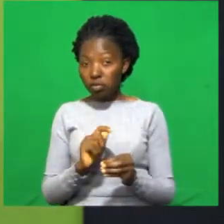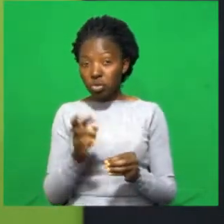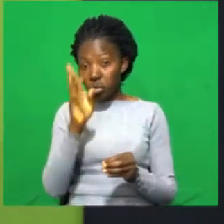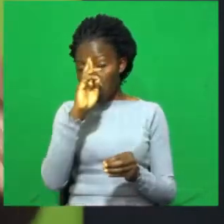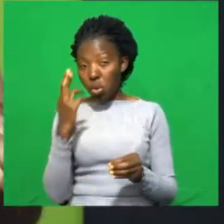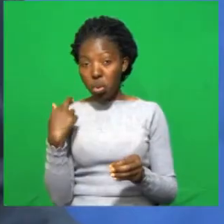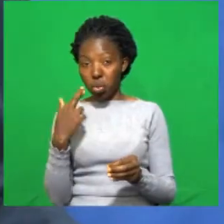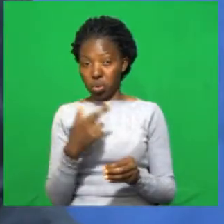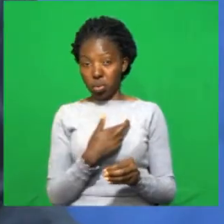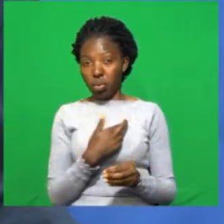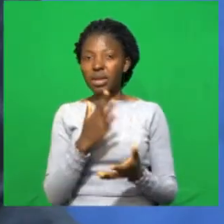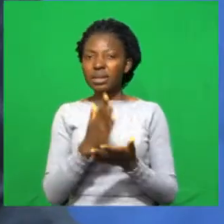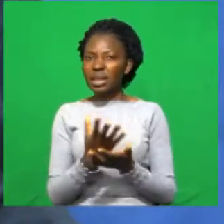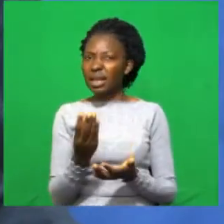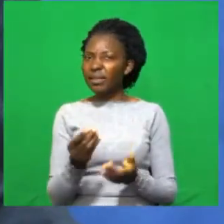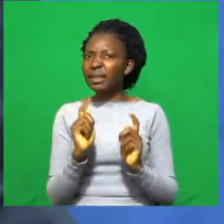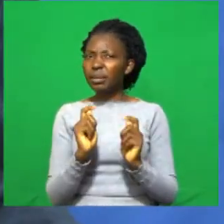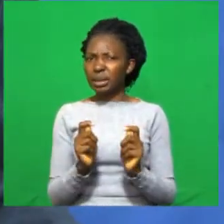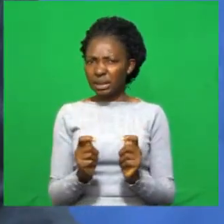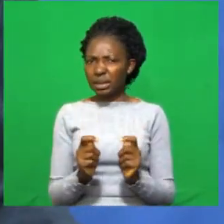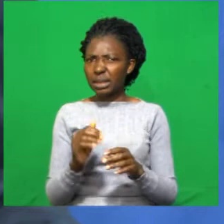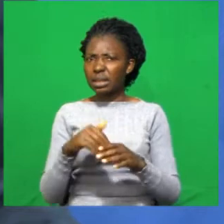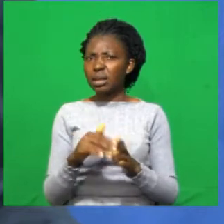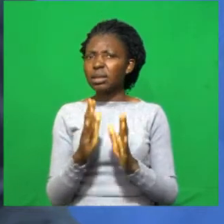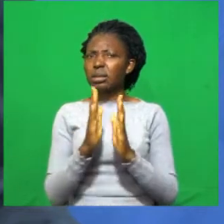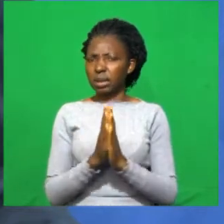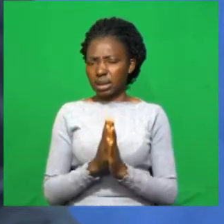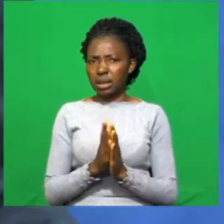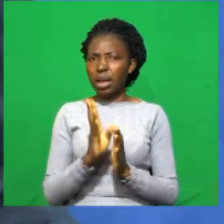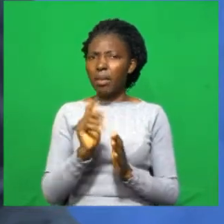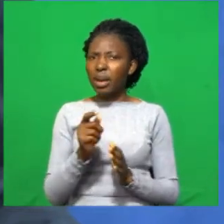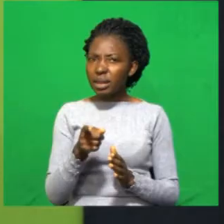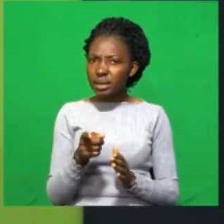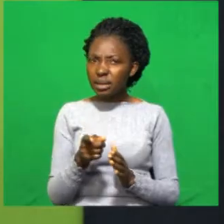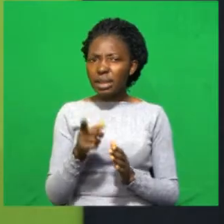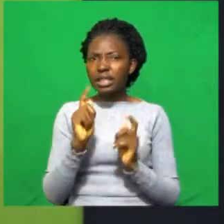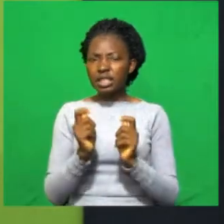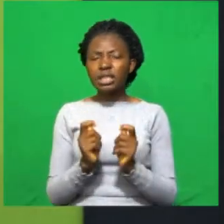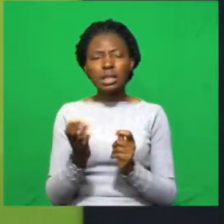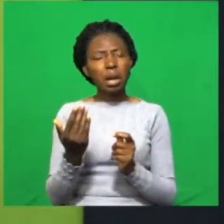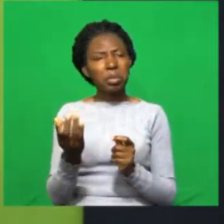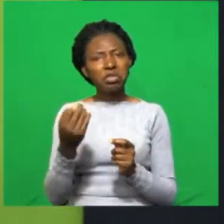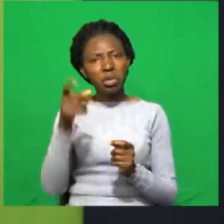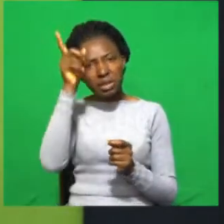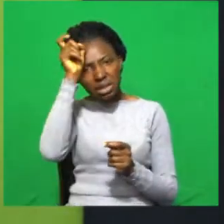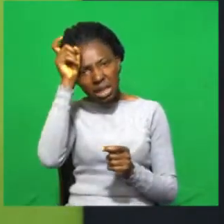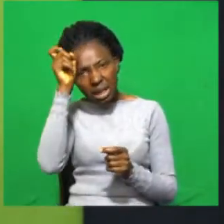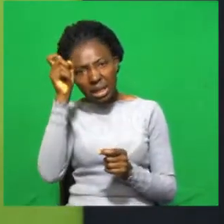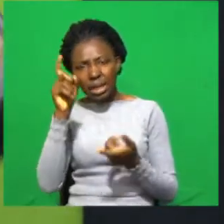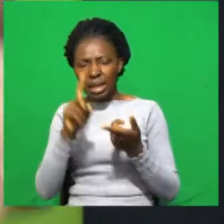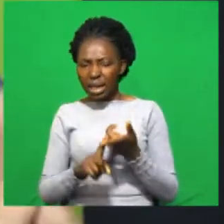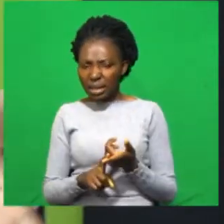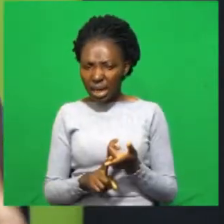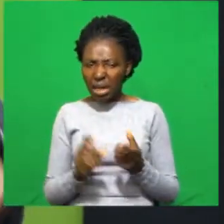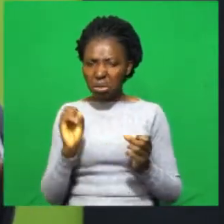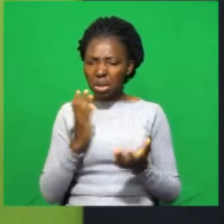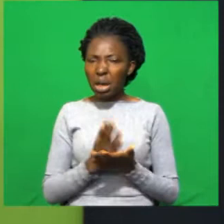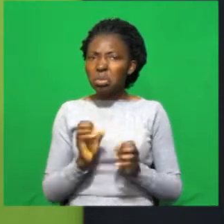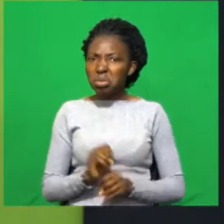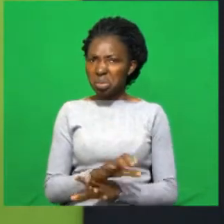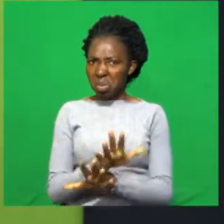ikoko pane dzidziso yakachipinda muchechi asi ichitangira kuna Satani, ndobva yatanga yakuwanikwa mukati